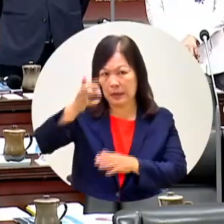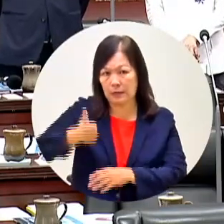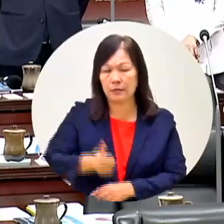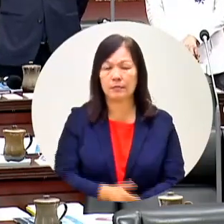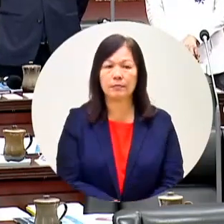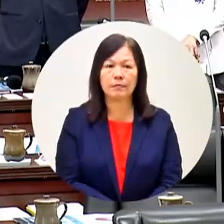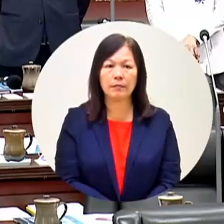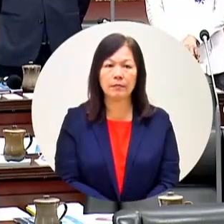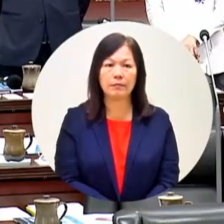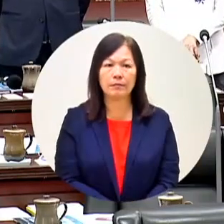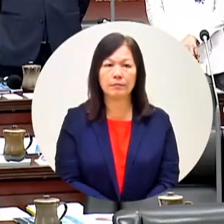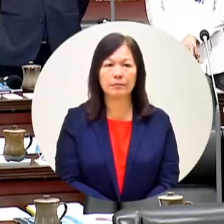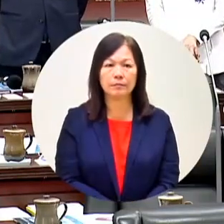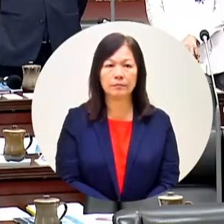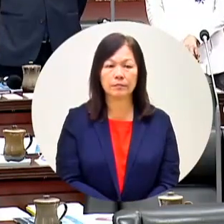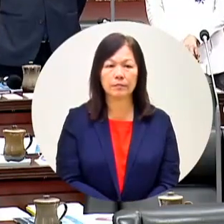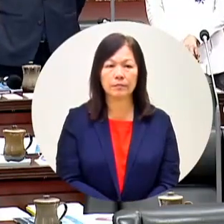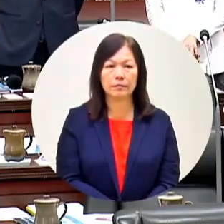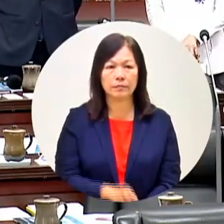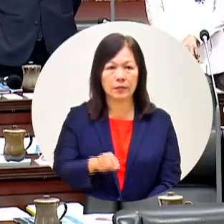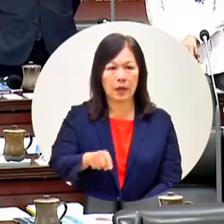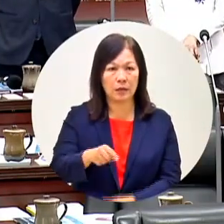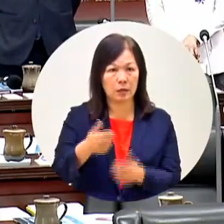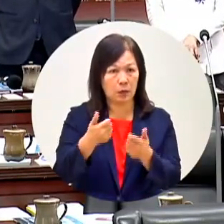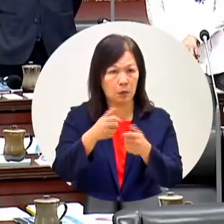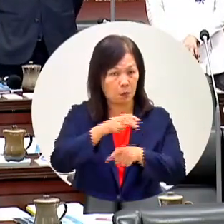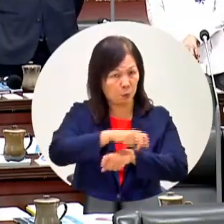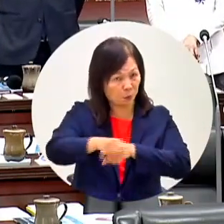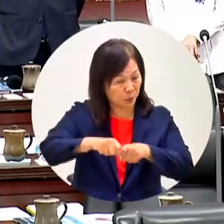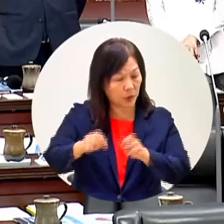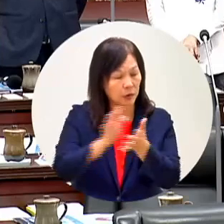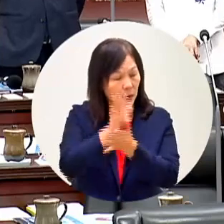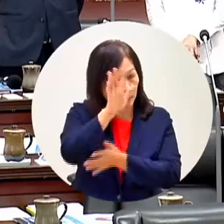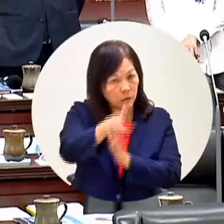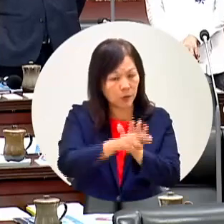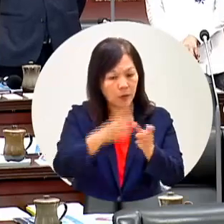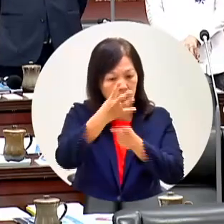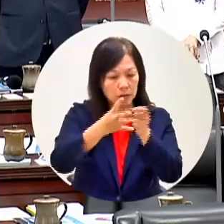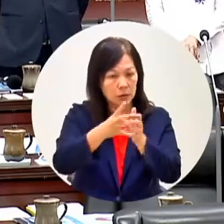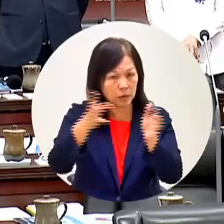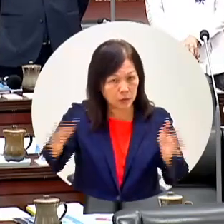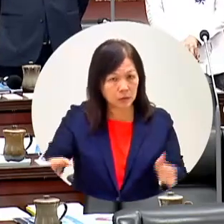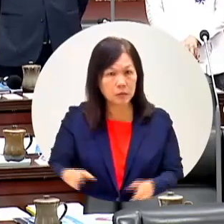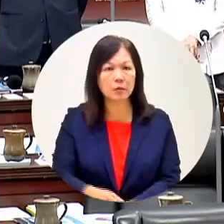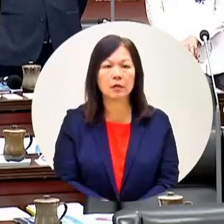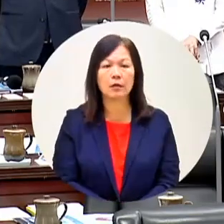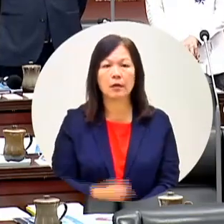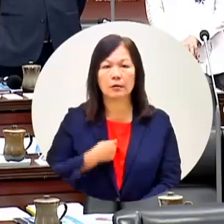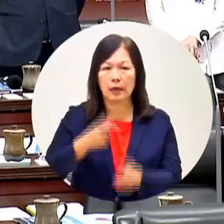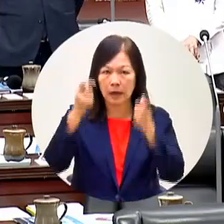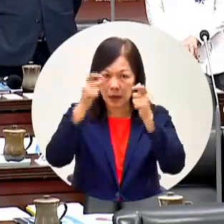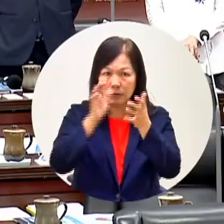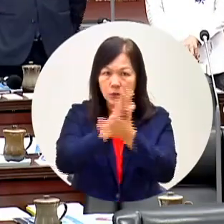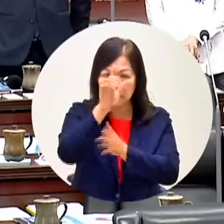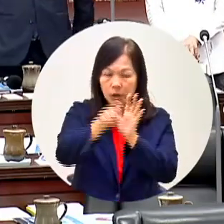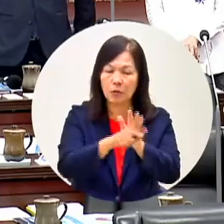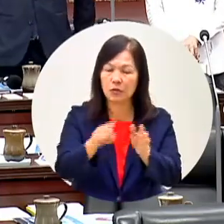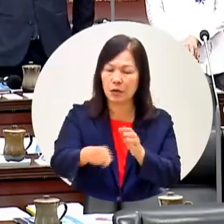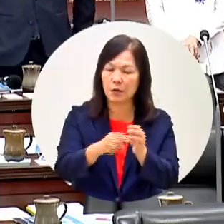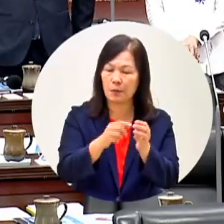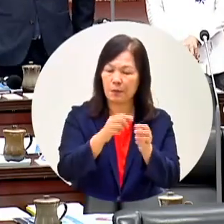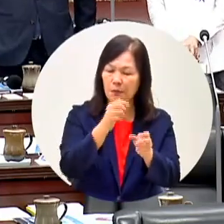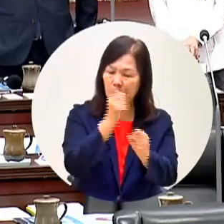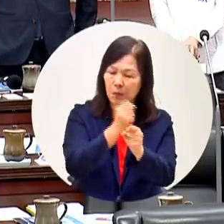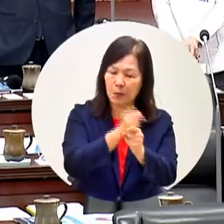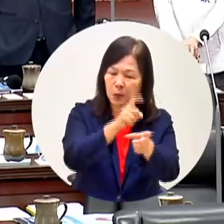这个规划是你未来这四冬，你伫高雄市以后的德政啦。按台湾政是咪